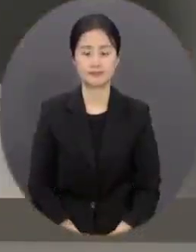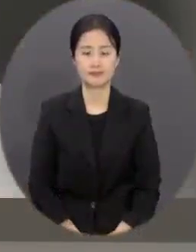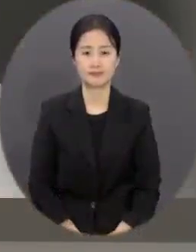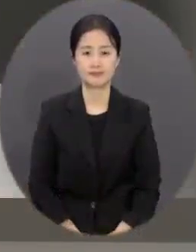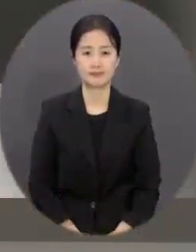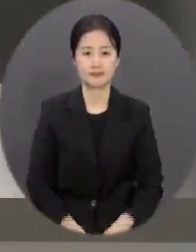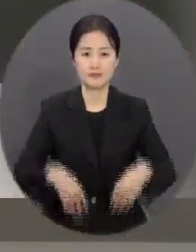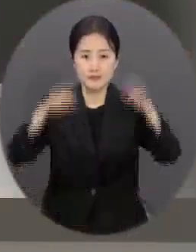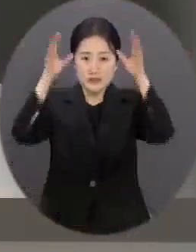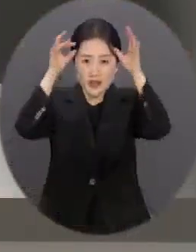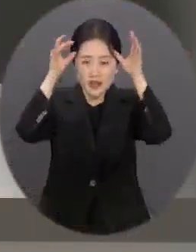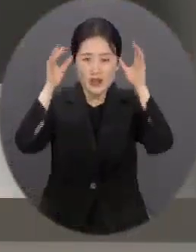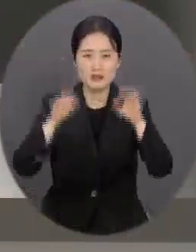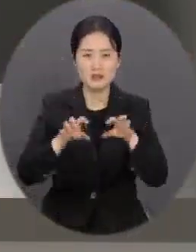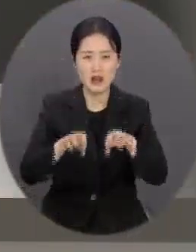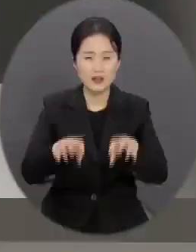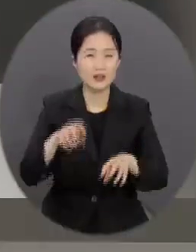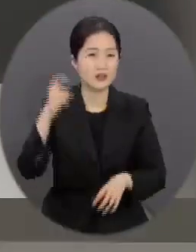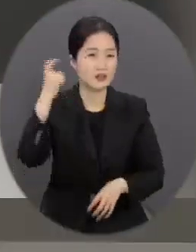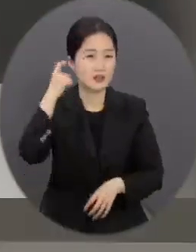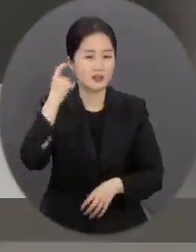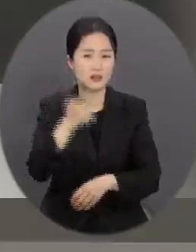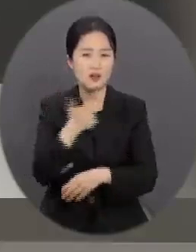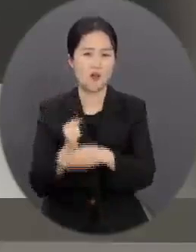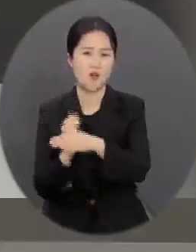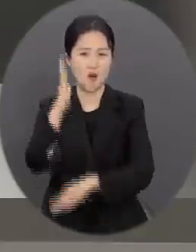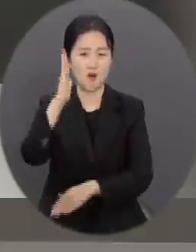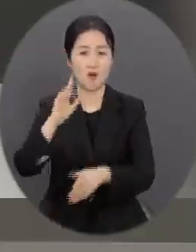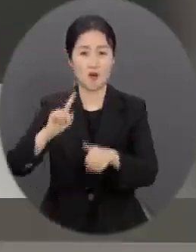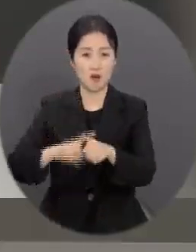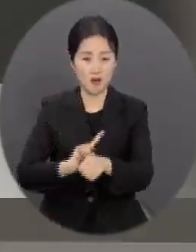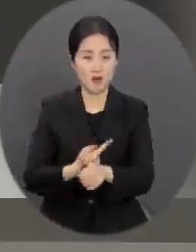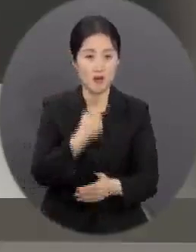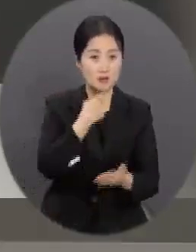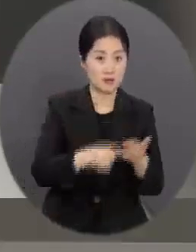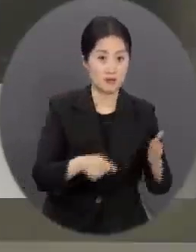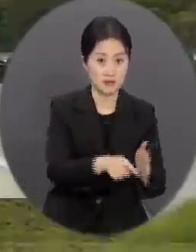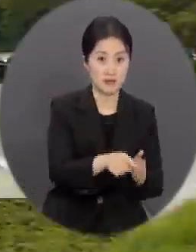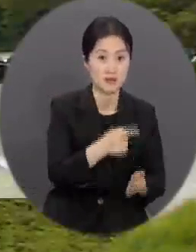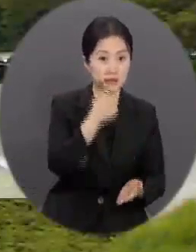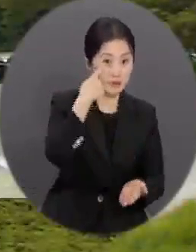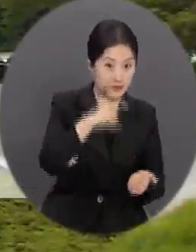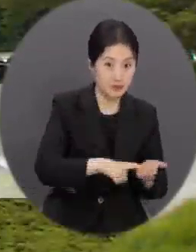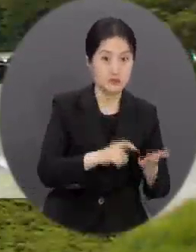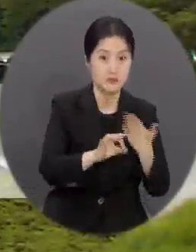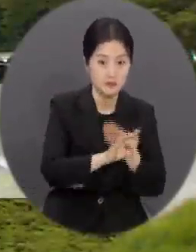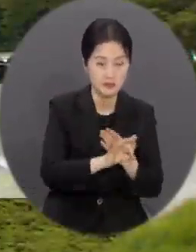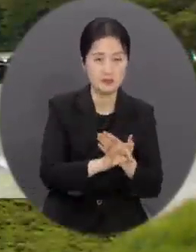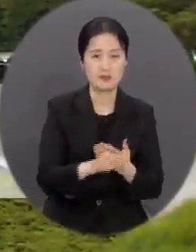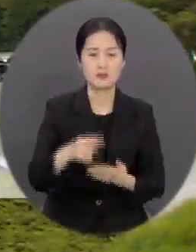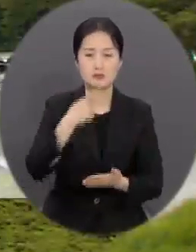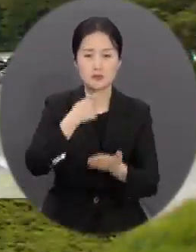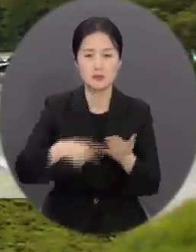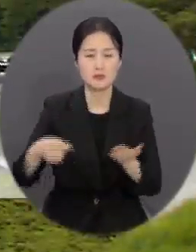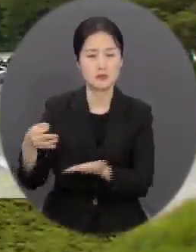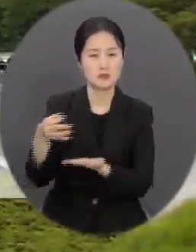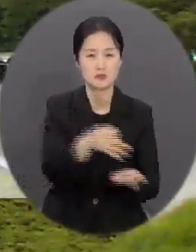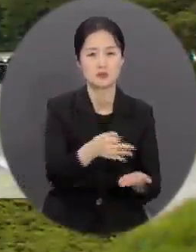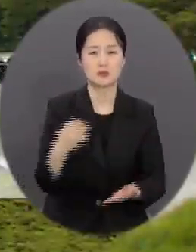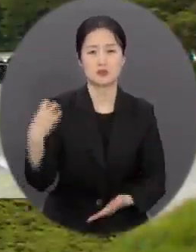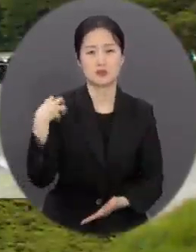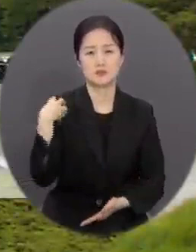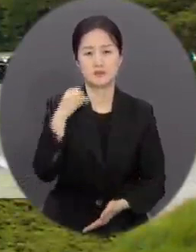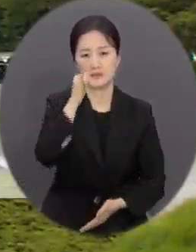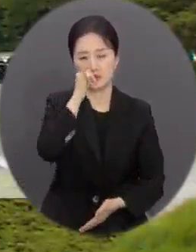개 짖는 소리로 주민이 피해를 봤다면 개 주인에게 손해배상 책임이 있다는 판결이 나왔습니다. 광주지법